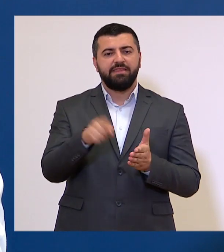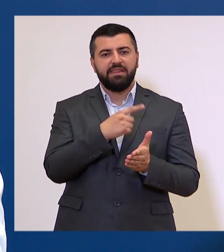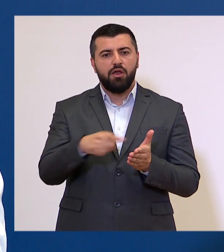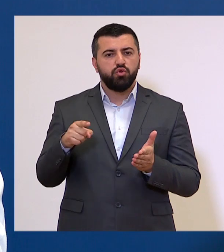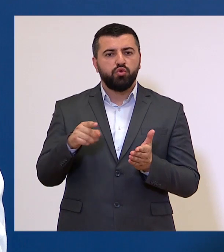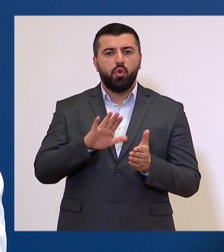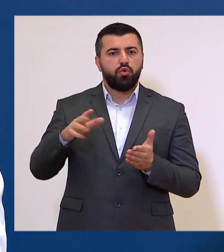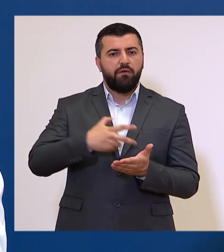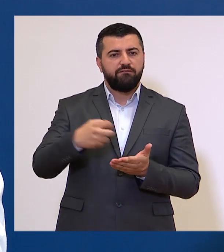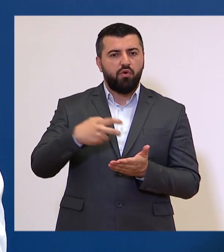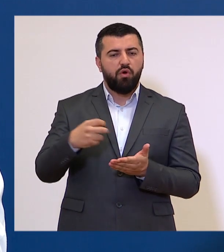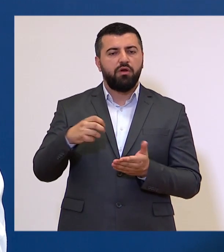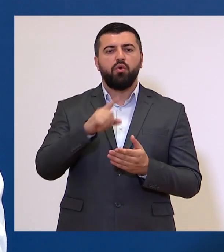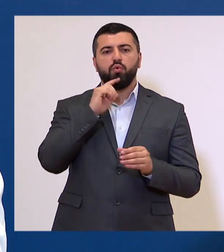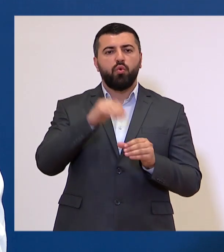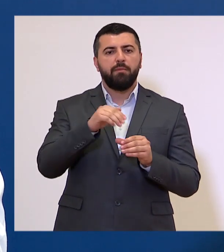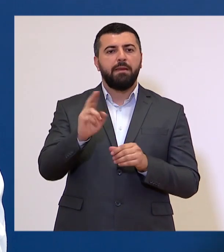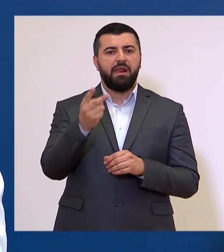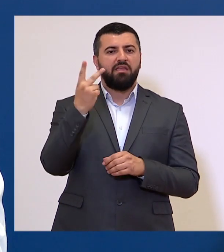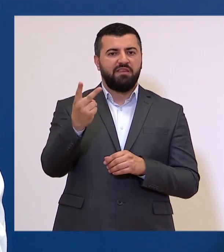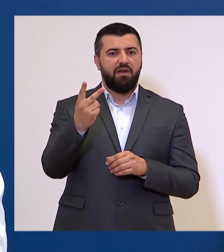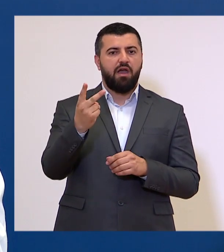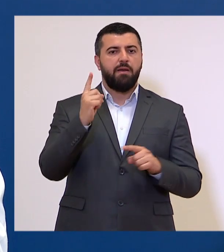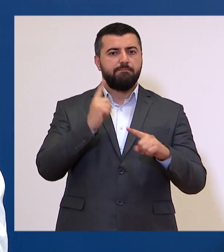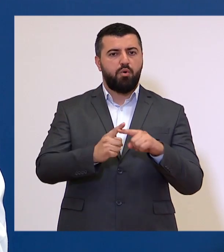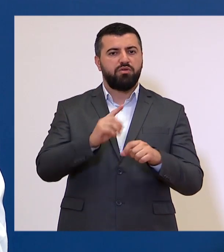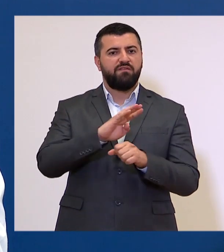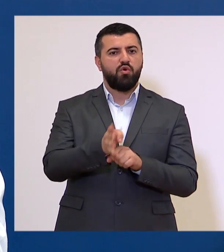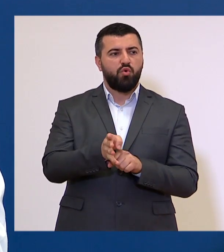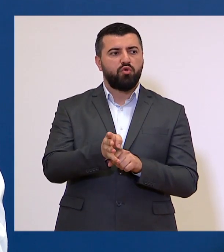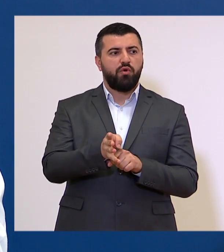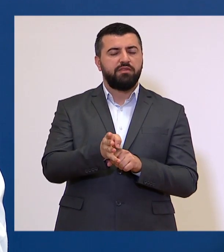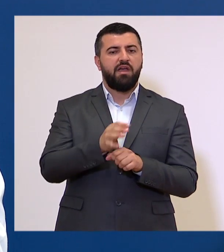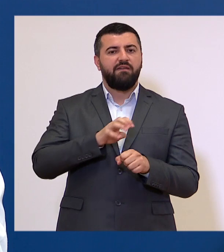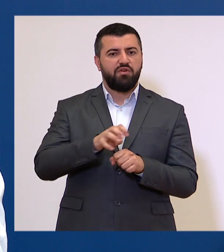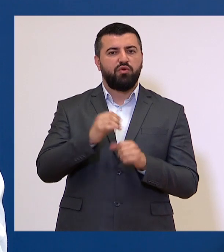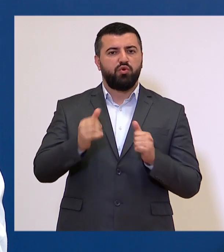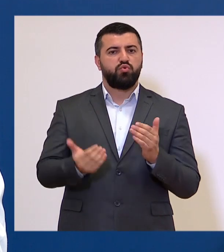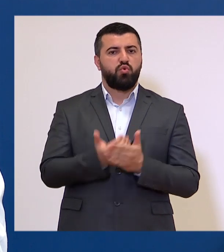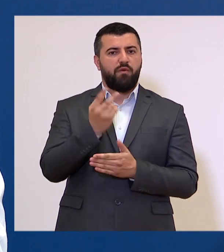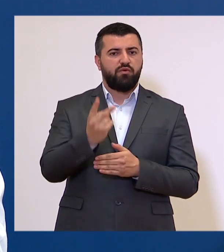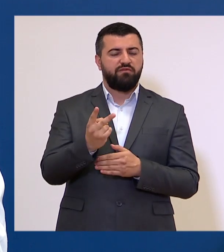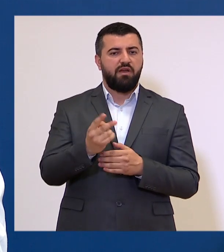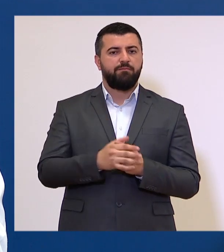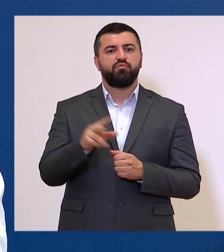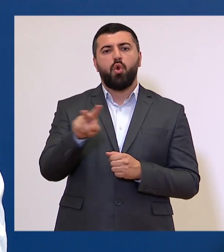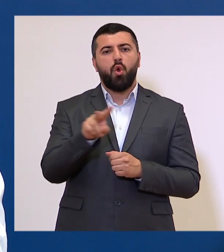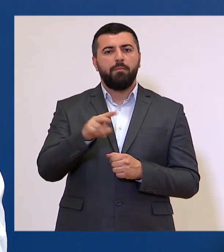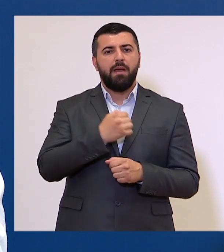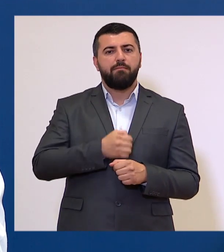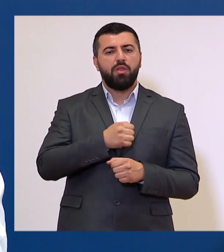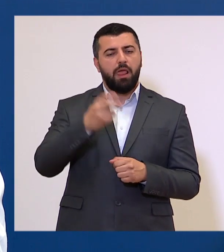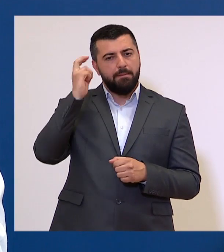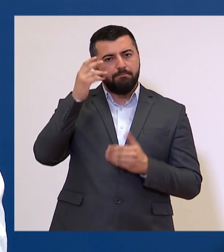uzoraka briseva, među kojima su bila 2 novo pozitivna slučajeva infekcije novim koronavirusom. Oba oboljela su